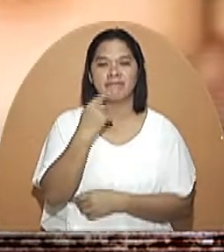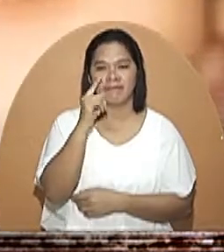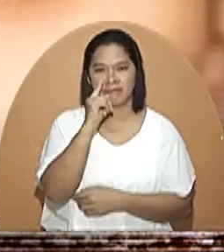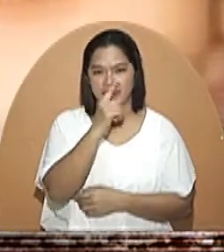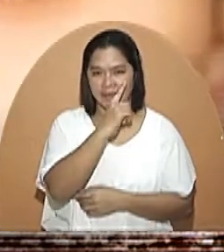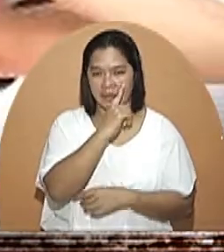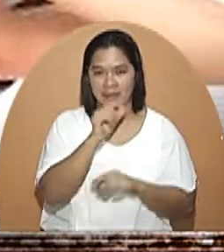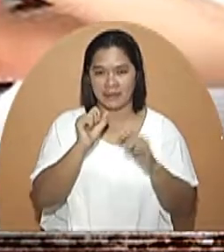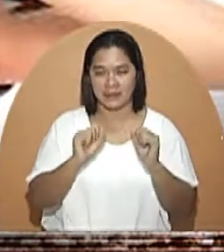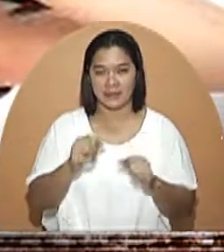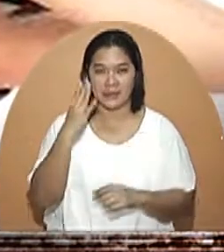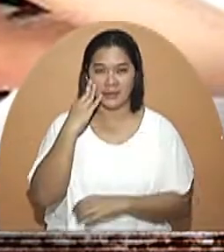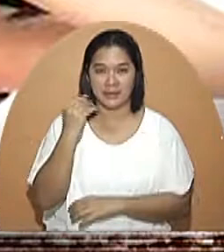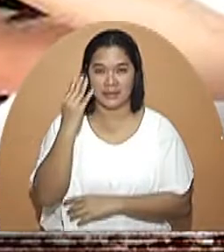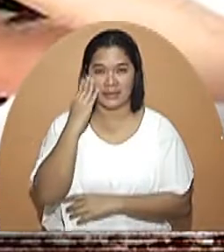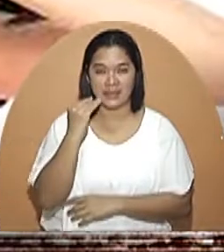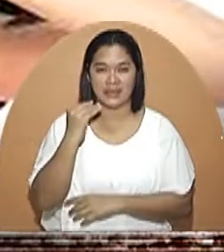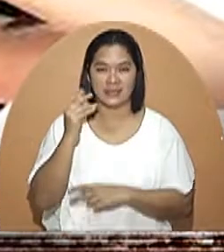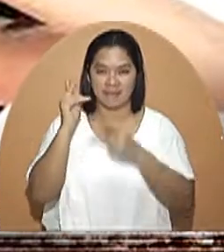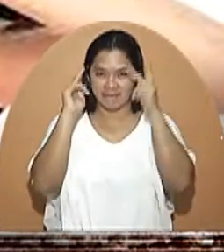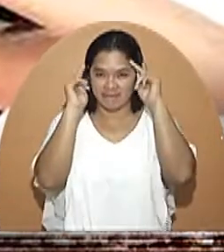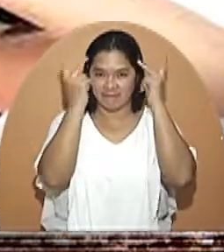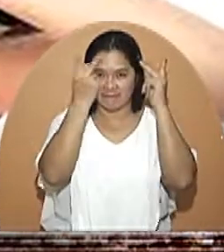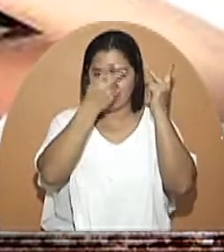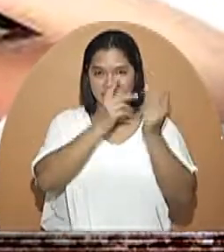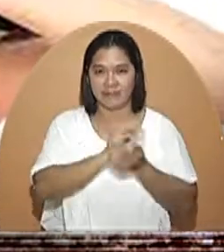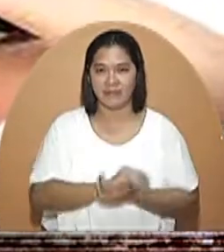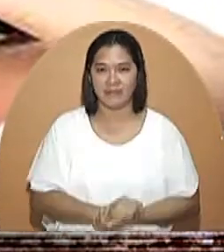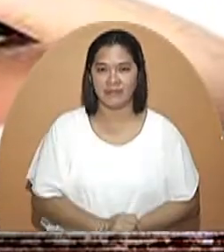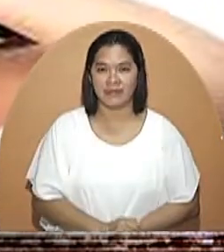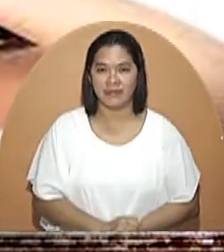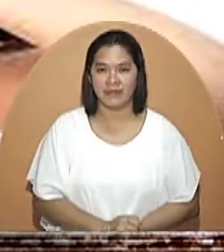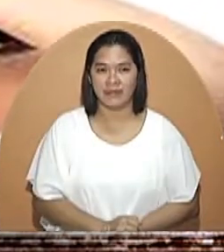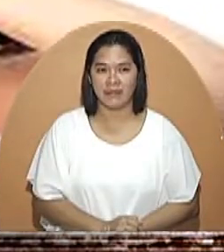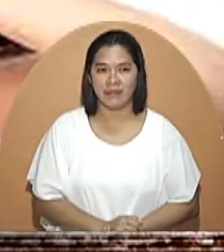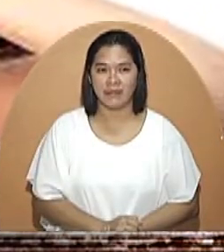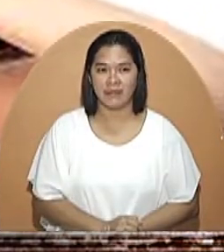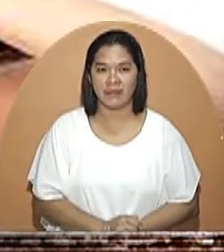mata. Maaari rin makaranas ng pananakit ng ulo at